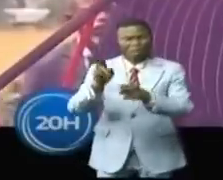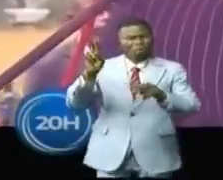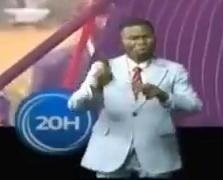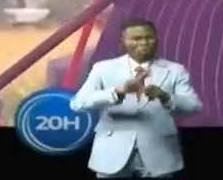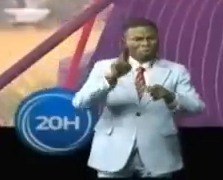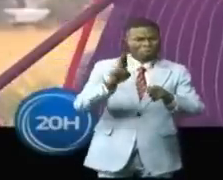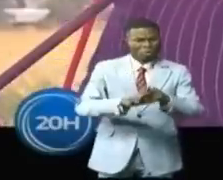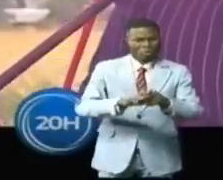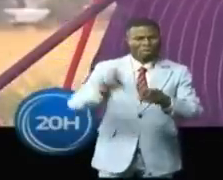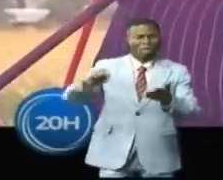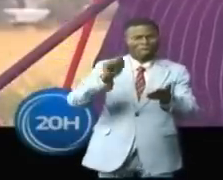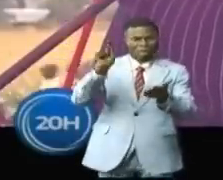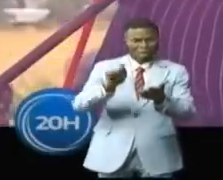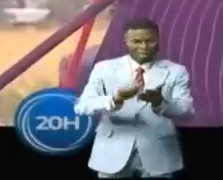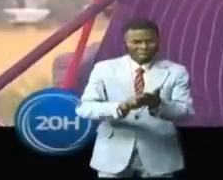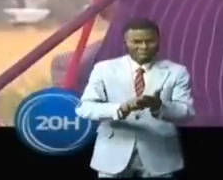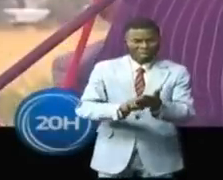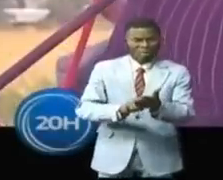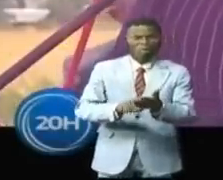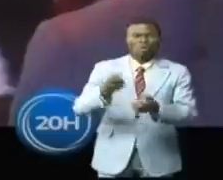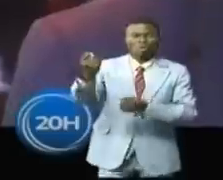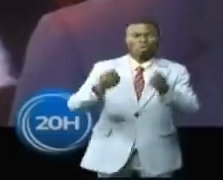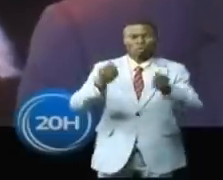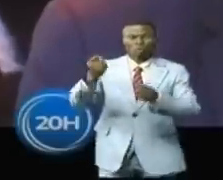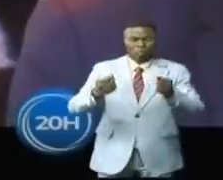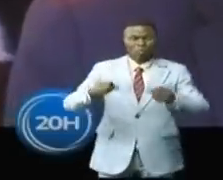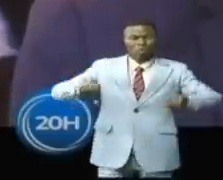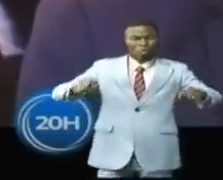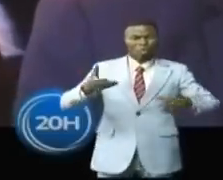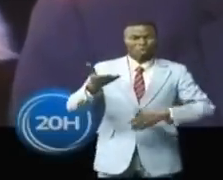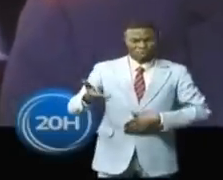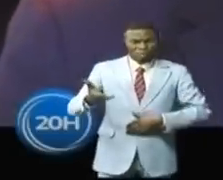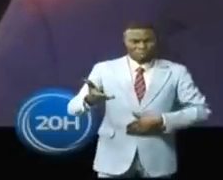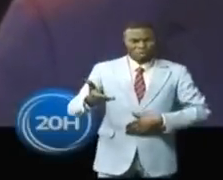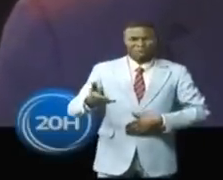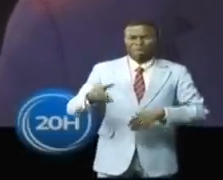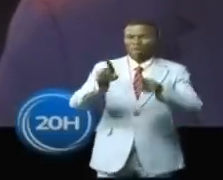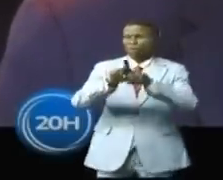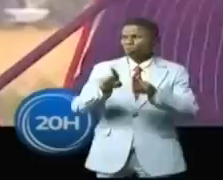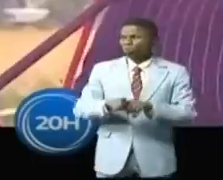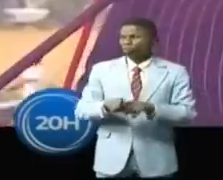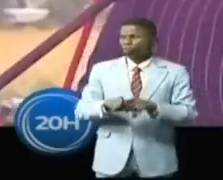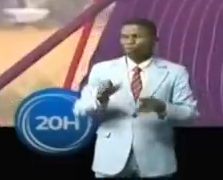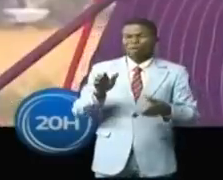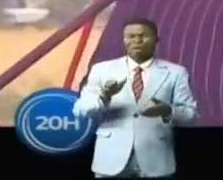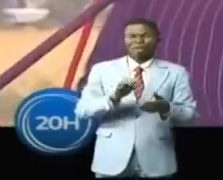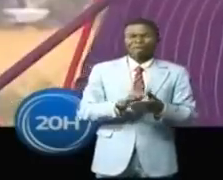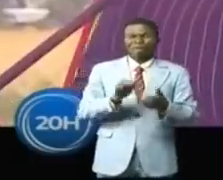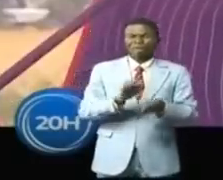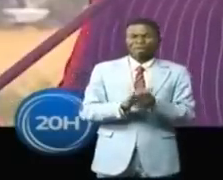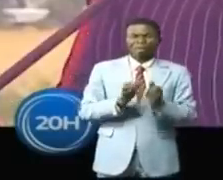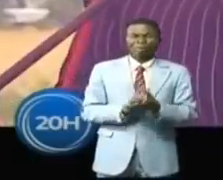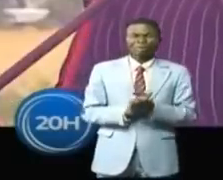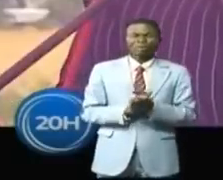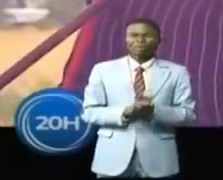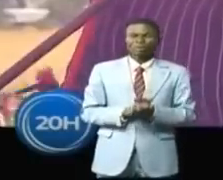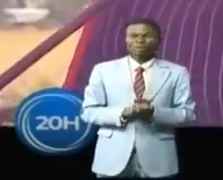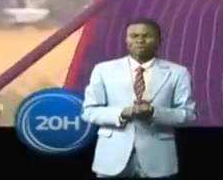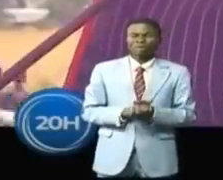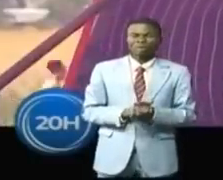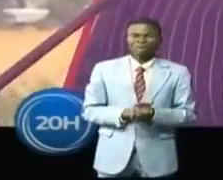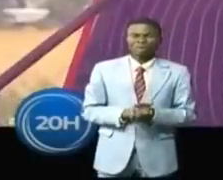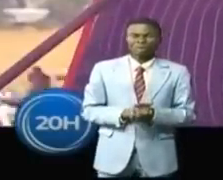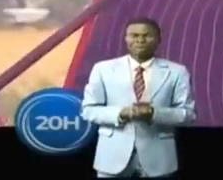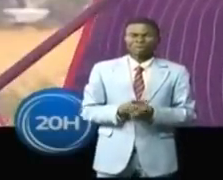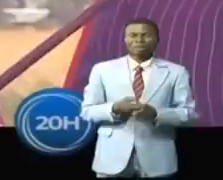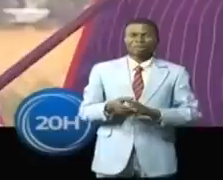et de la taxe spéciale de circulation routière. Il se déroule en deux phases, à savoir la phase des opérations